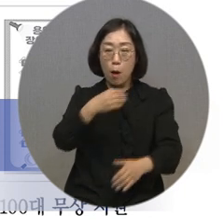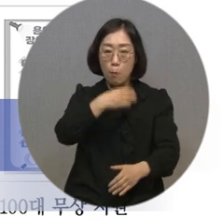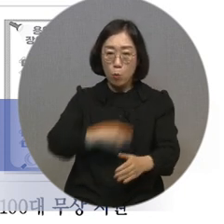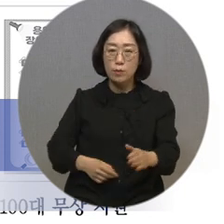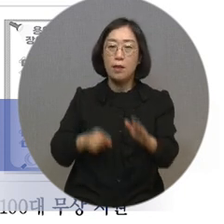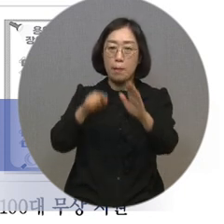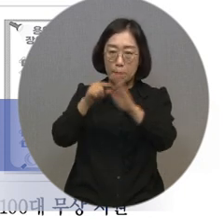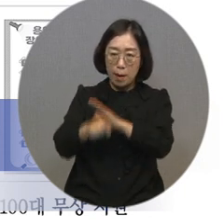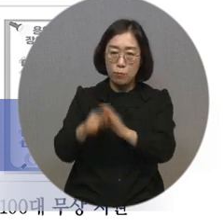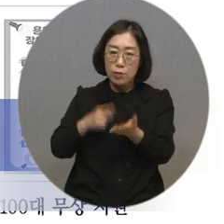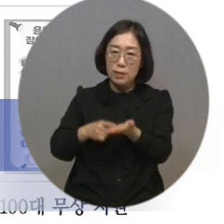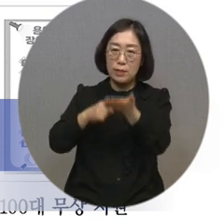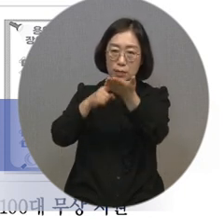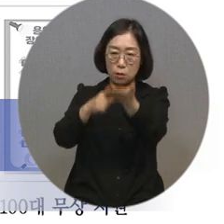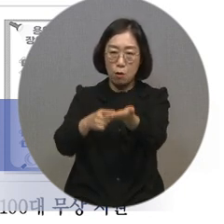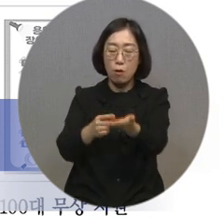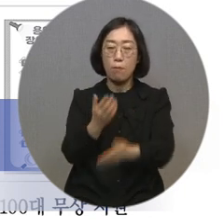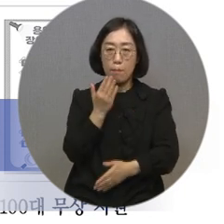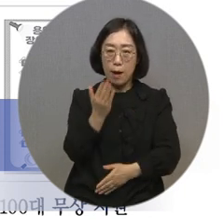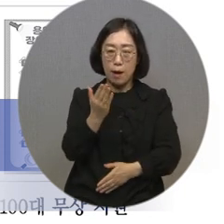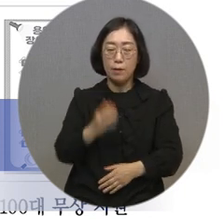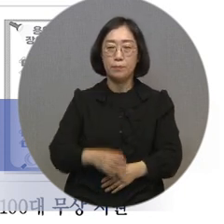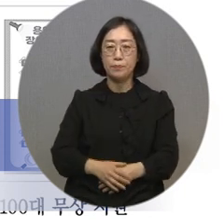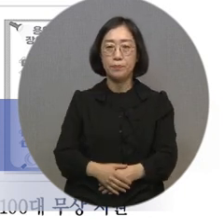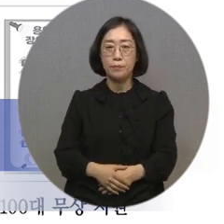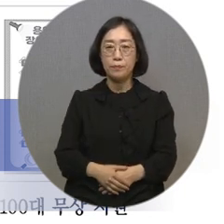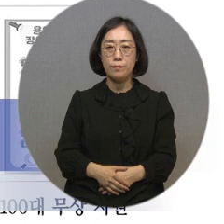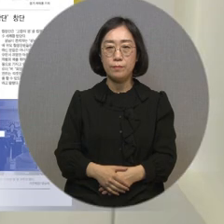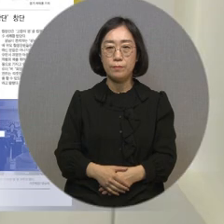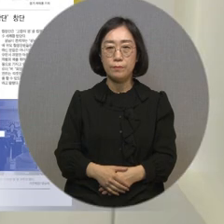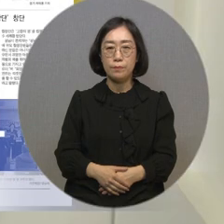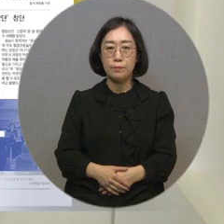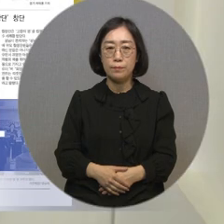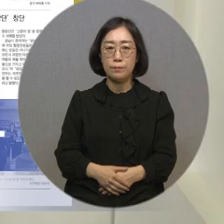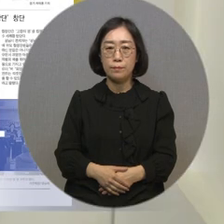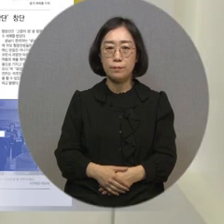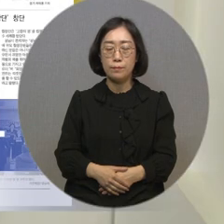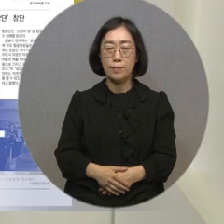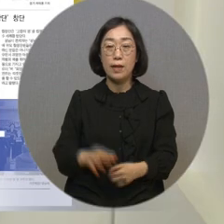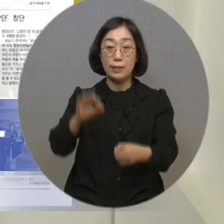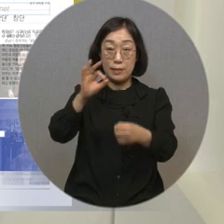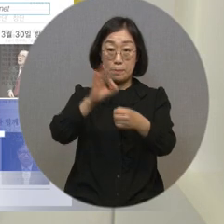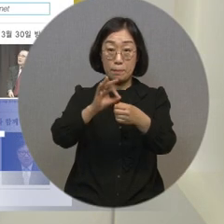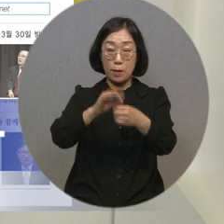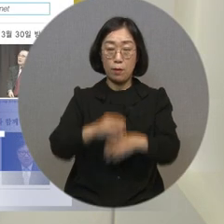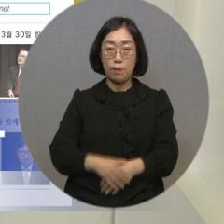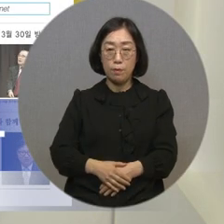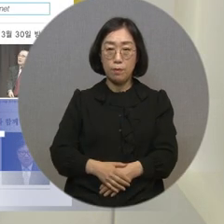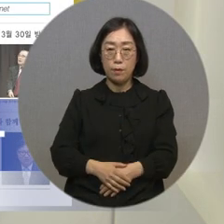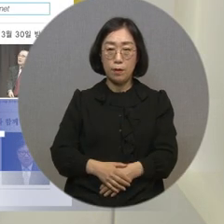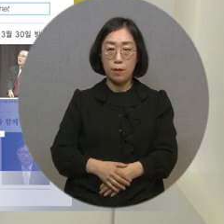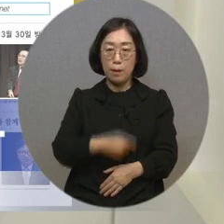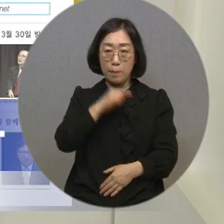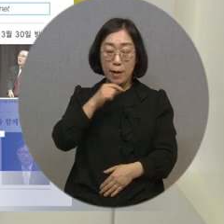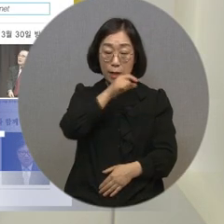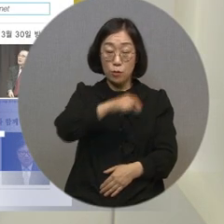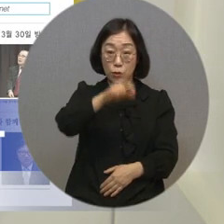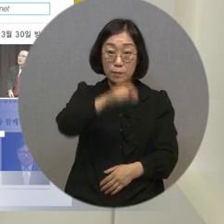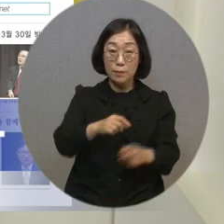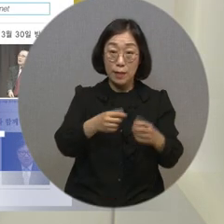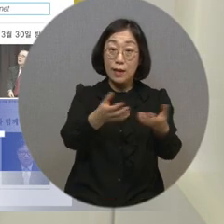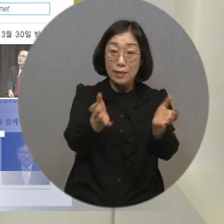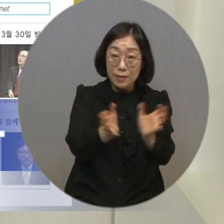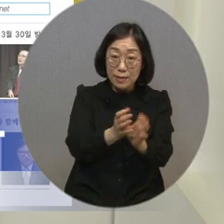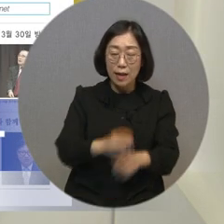행정복지센터로 방문에 신청하면 됩니다 면입니다 대한 적십자사 혈액 관리